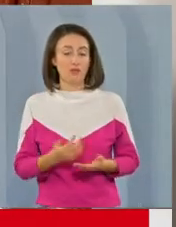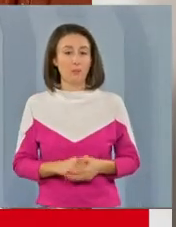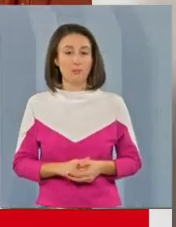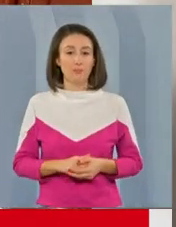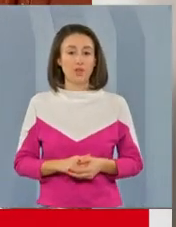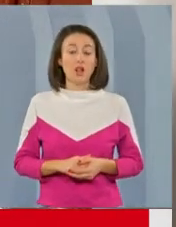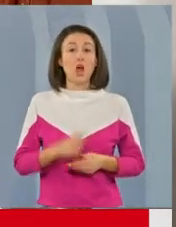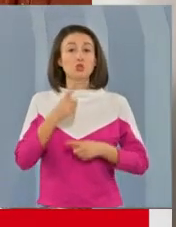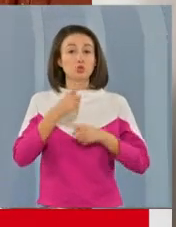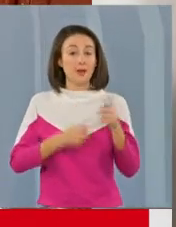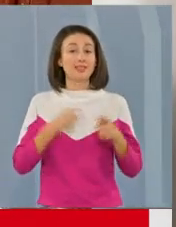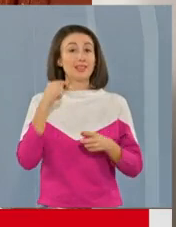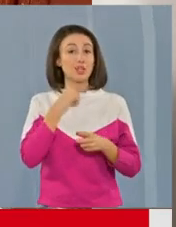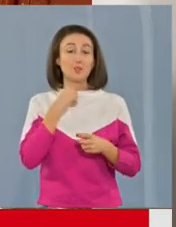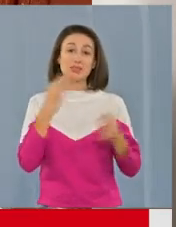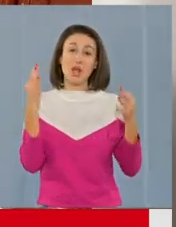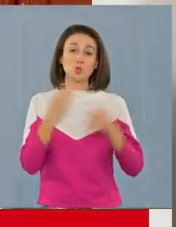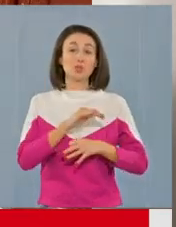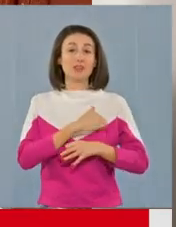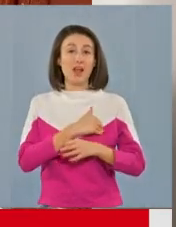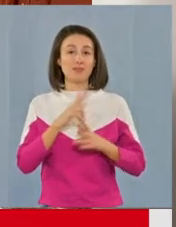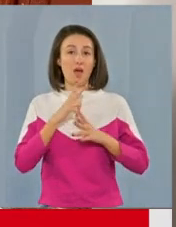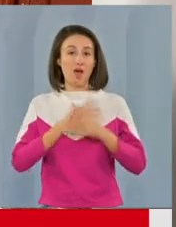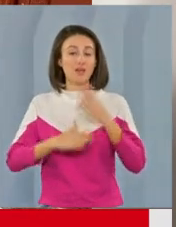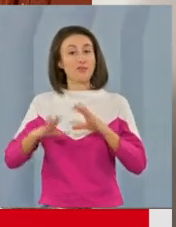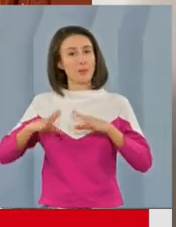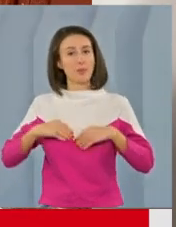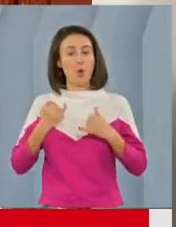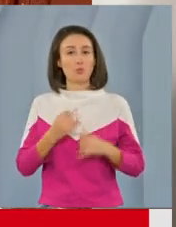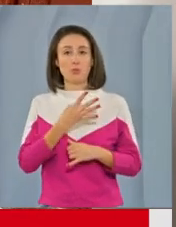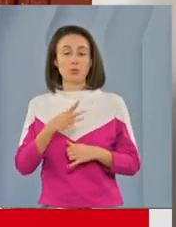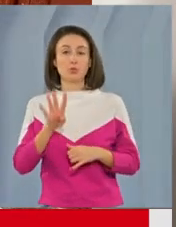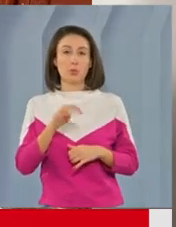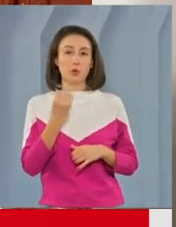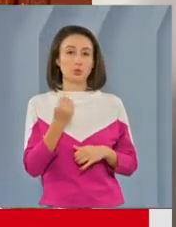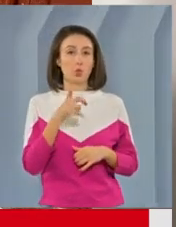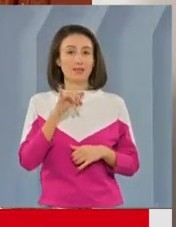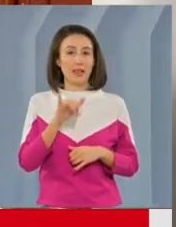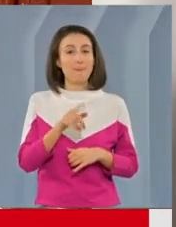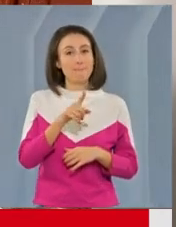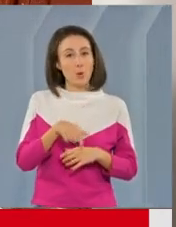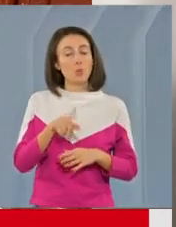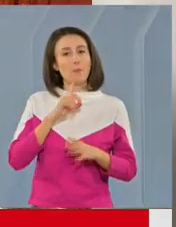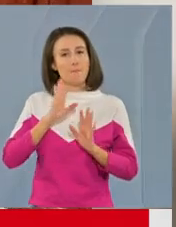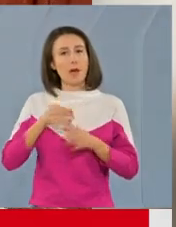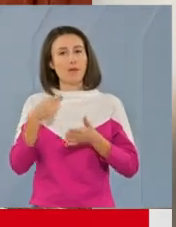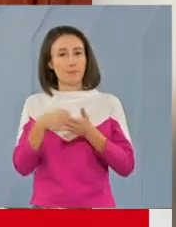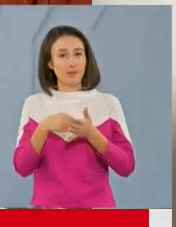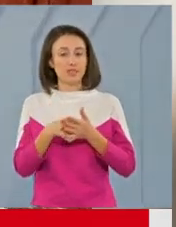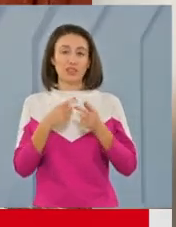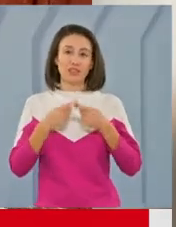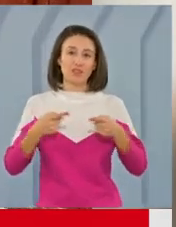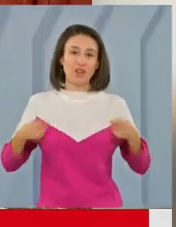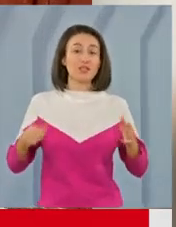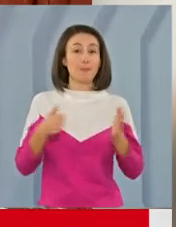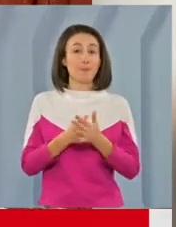decembrie, bărbatului a fost redus gradul de handicap și va primi acum 449 de lei pe lună, dar mai are de plătit și